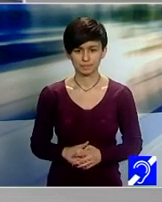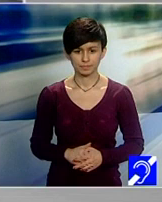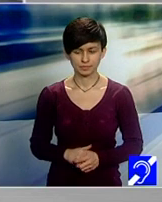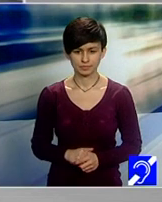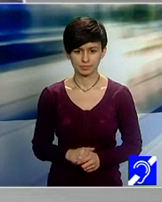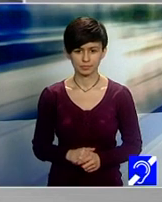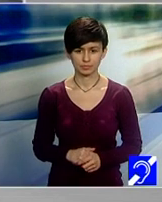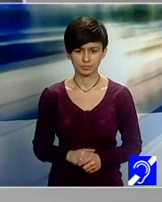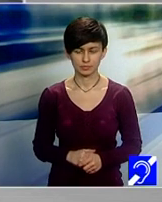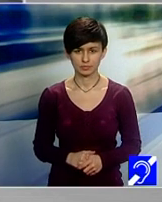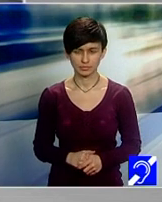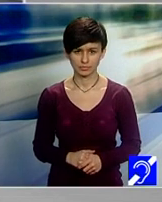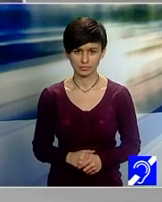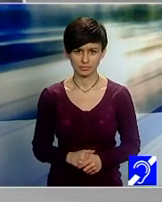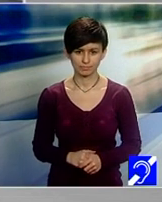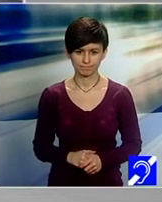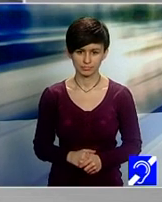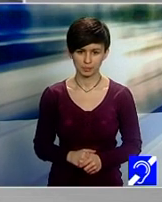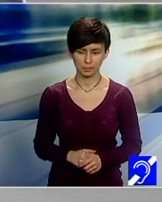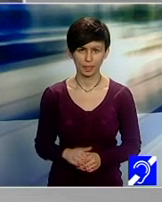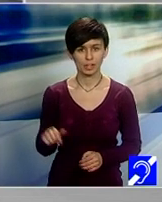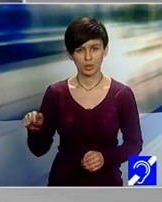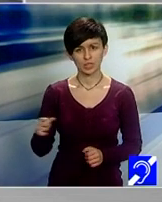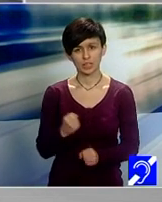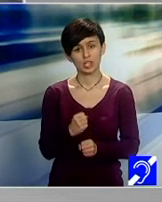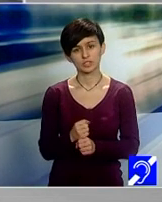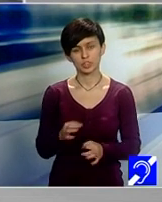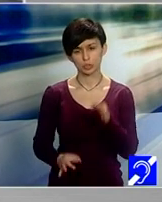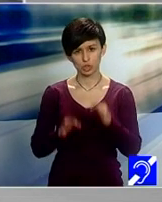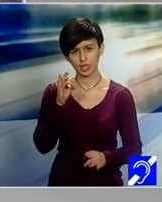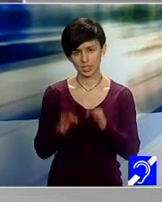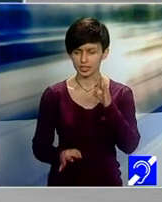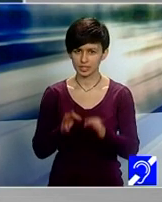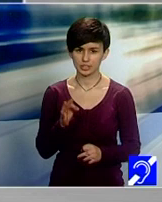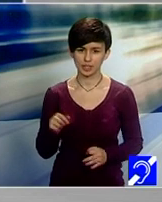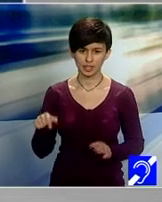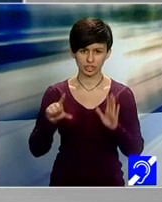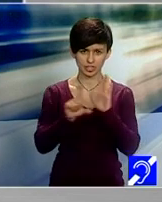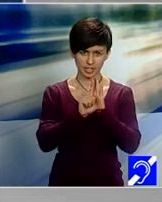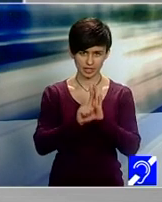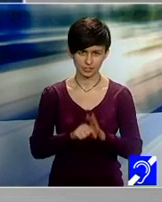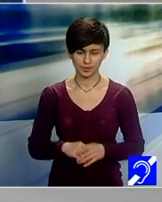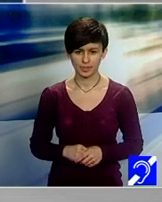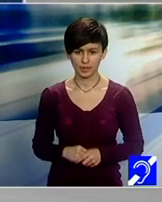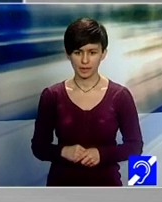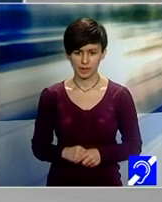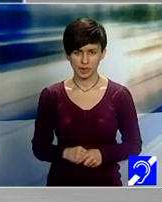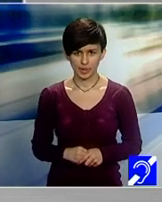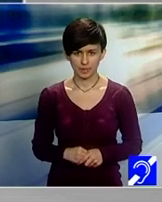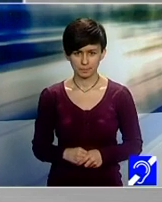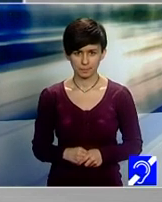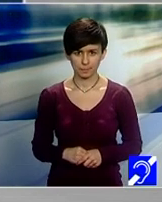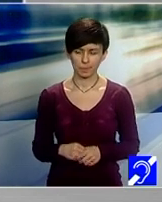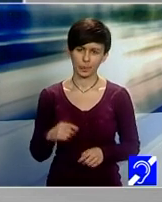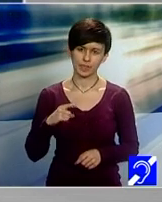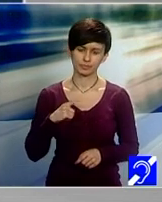doamna avocat, dumneavoastră ați făcut o analiză a acestei legi. Da. Este o